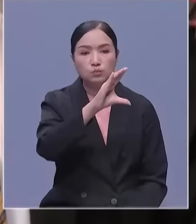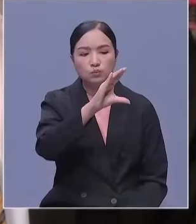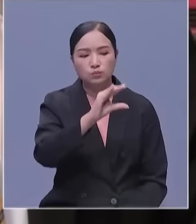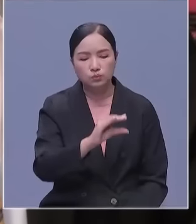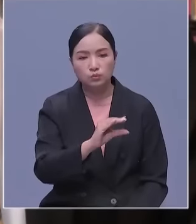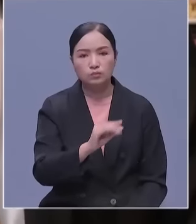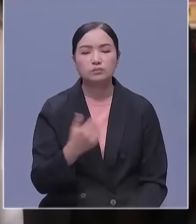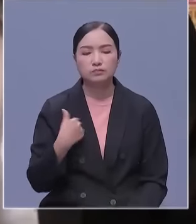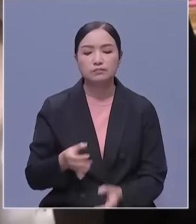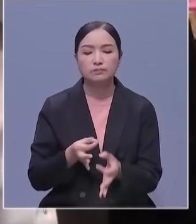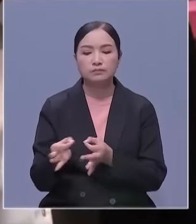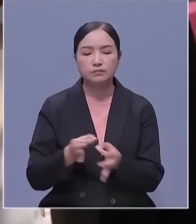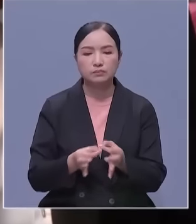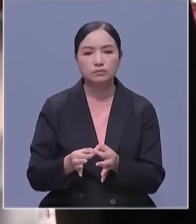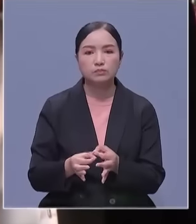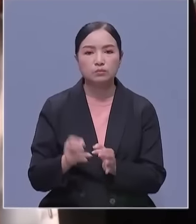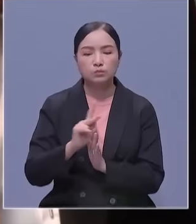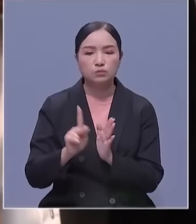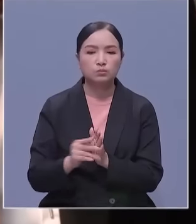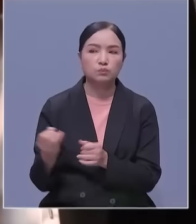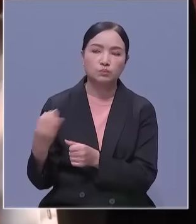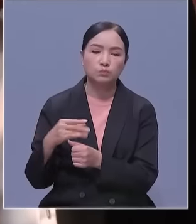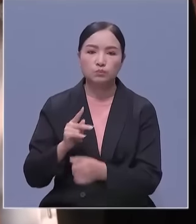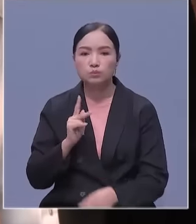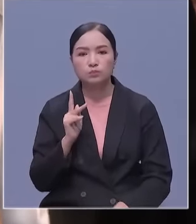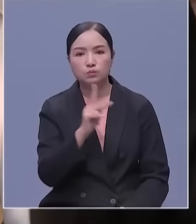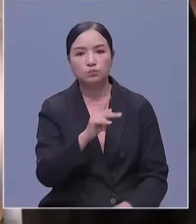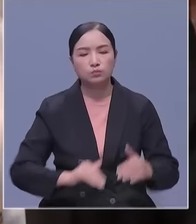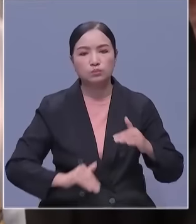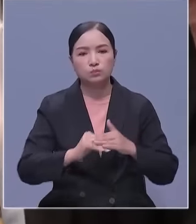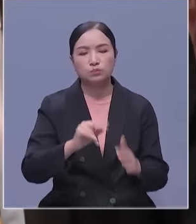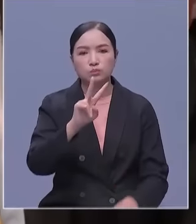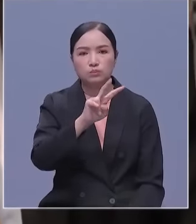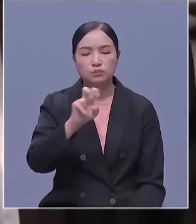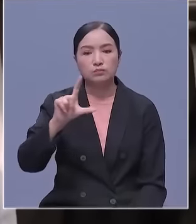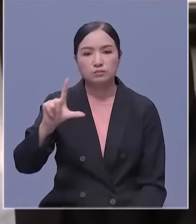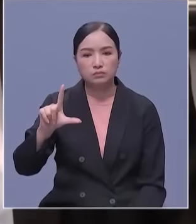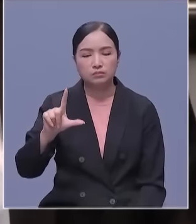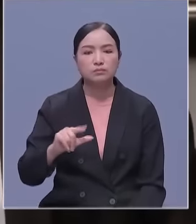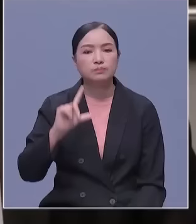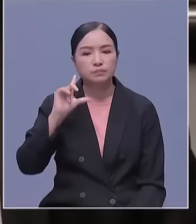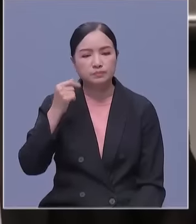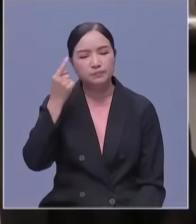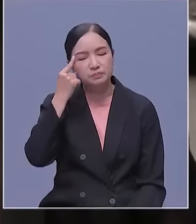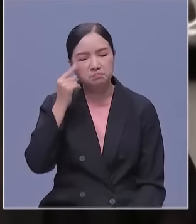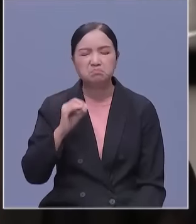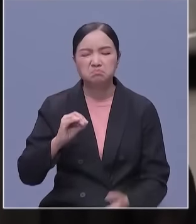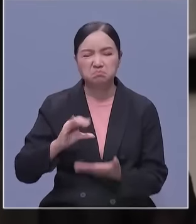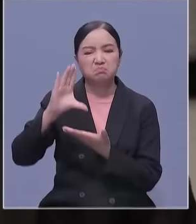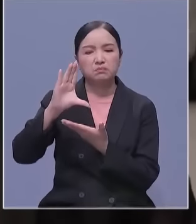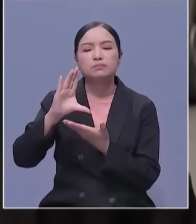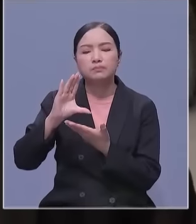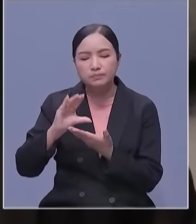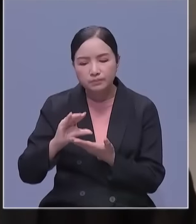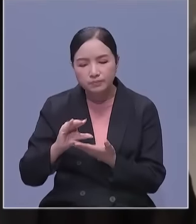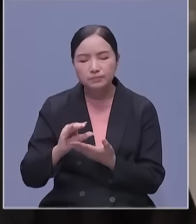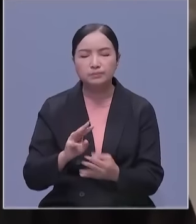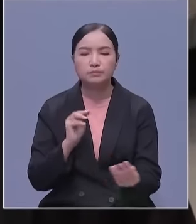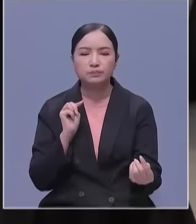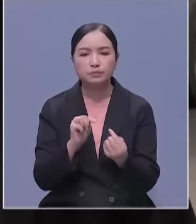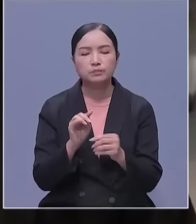ณชัยวัฒน์ที่ปรึกษากฎหมายชุดเก่าแนะนำให้คุณแม่ฟ้องเกือบ200ล้านนะครับแต่คุณแม่ก็คิดว่ามันมากเกินไปควรเป็นตัวเลขที่เหมาะส